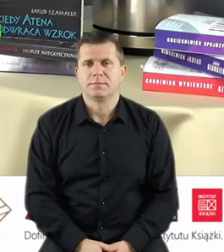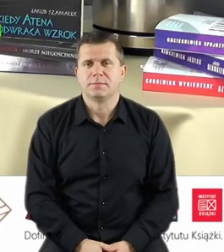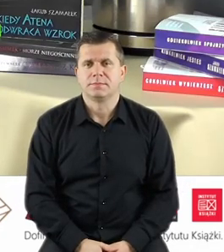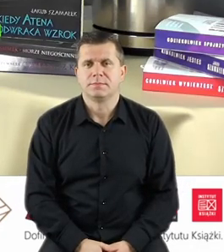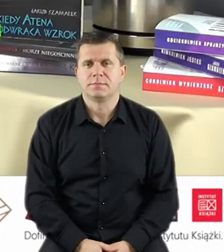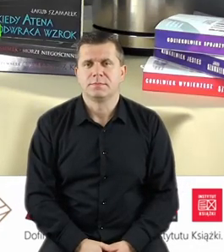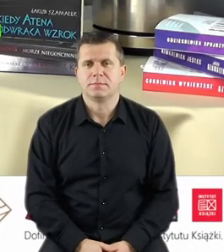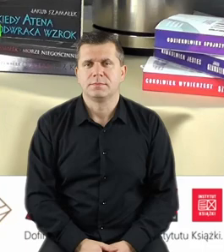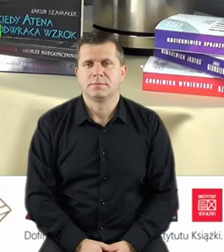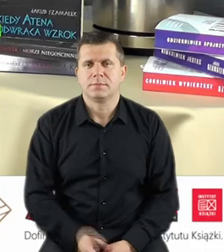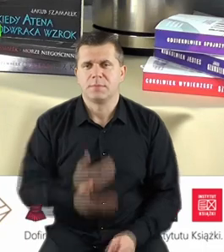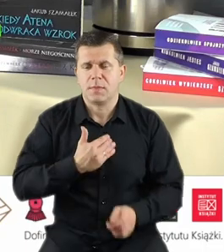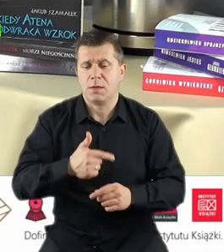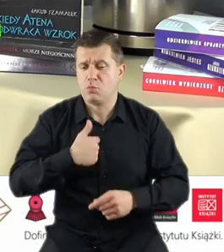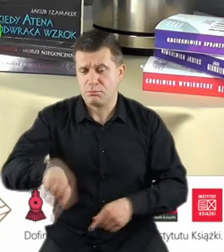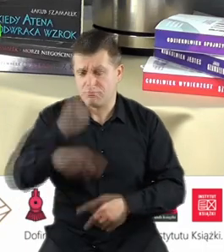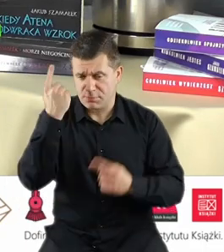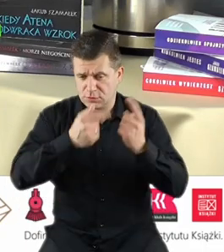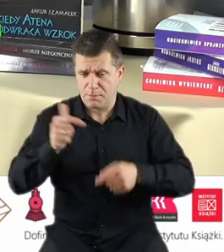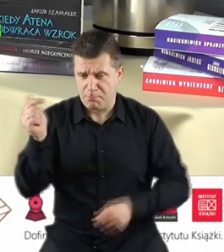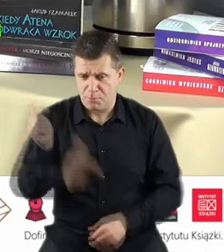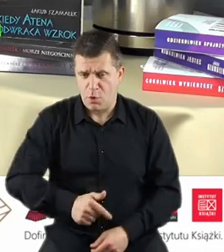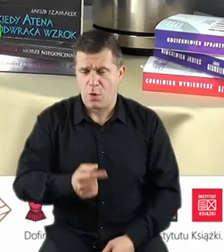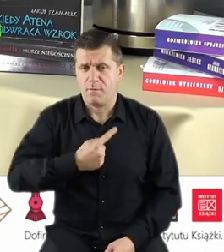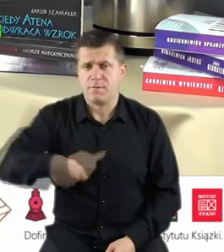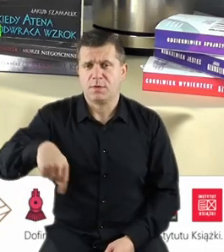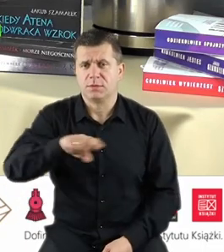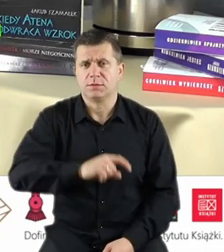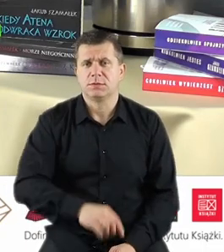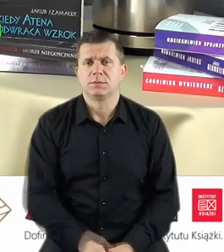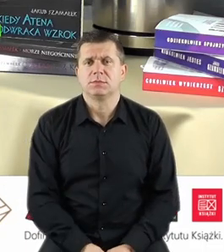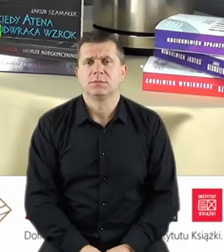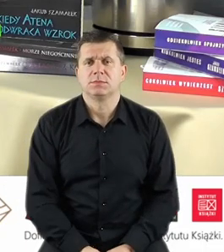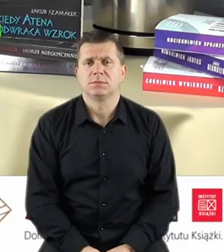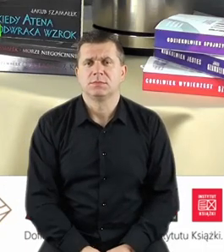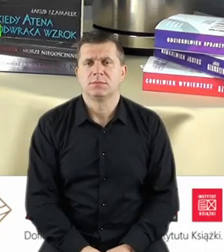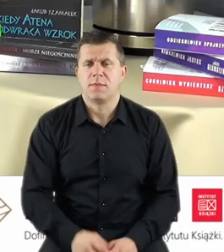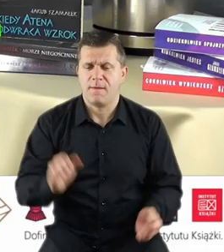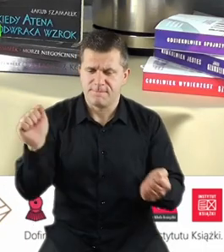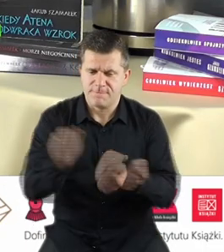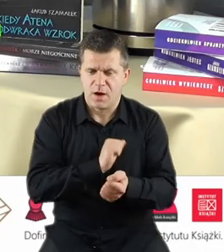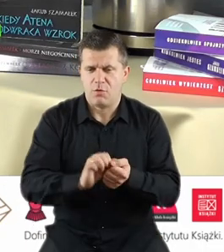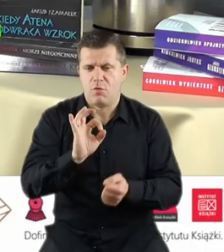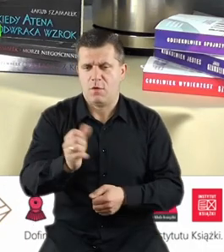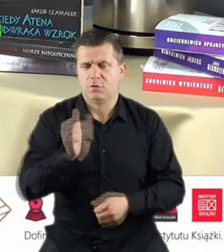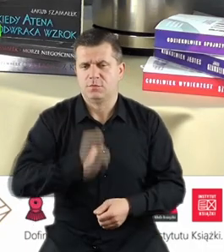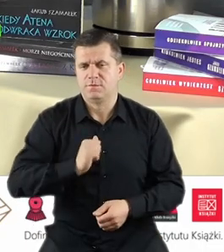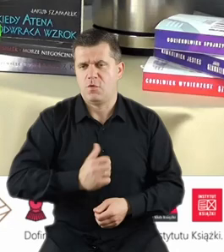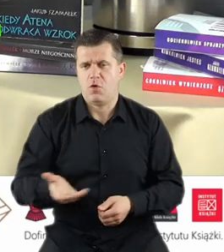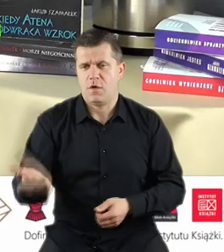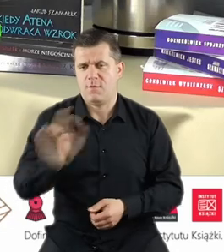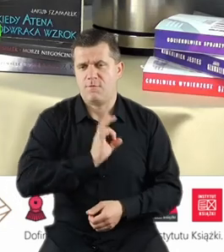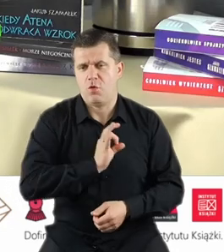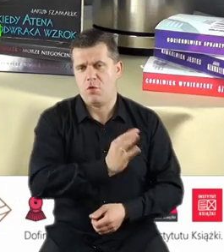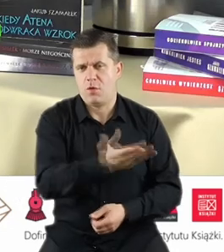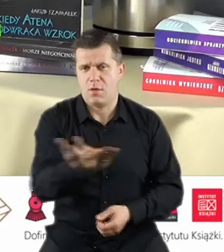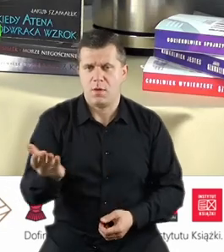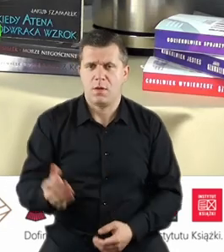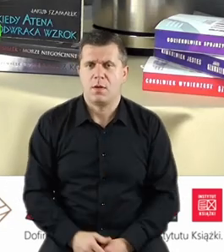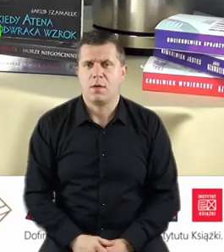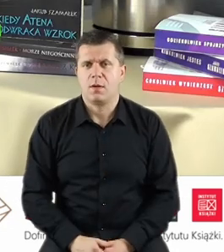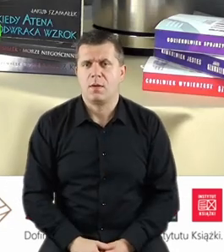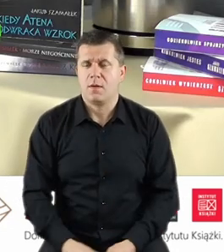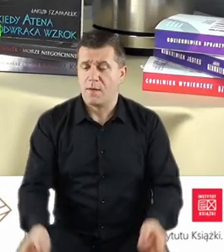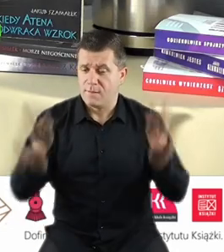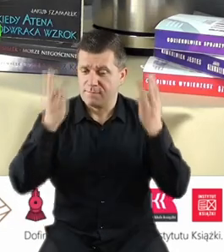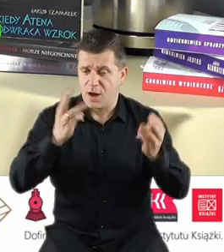Znaczy ja nadal uważam, że powinniśmy oczywiście jakby zawalczyć o swoje, ale ja z, jakby, bo ważnym aspektem tej